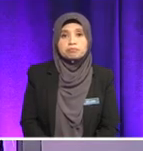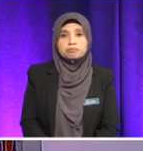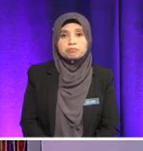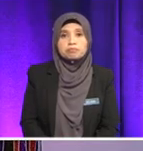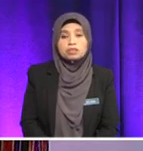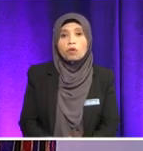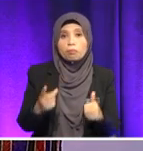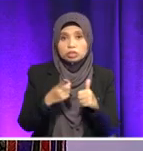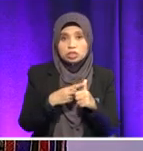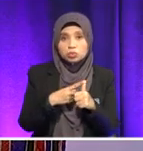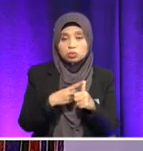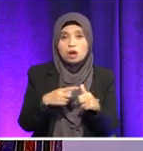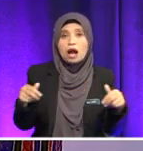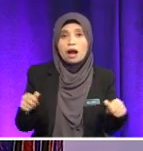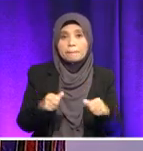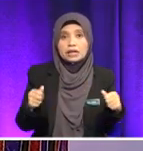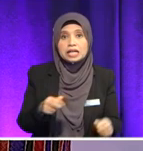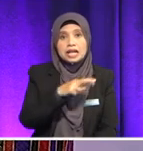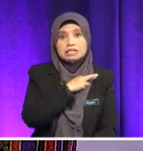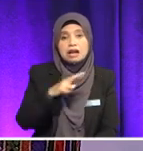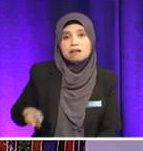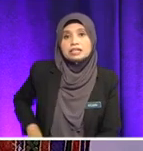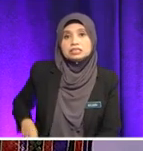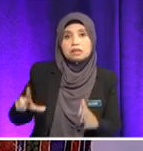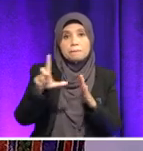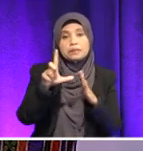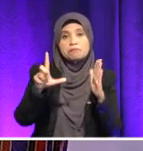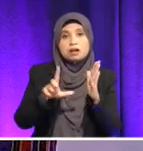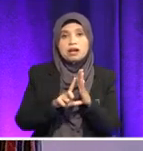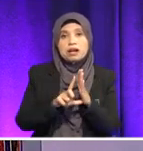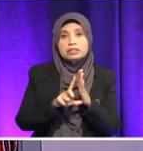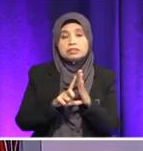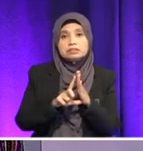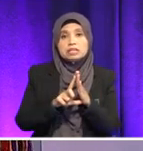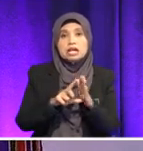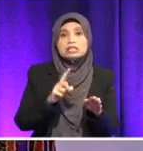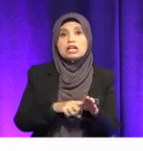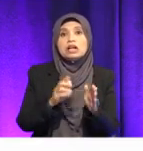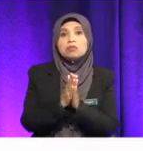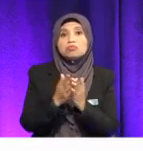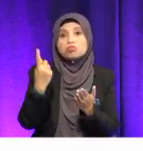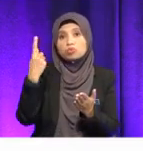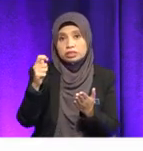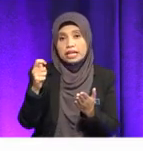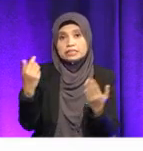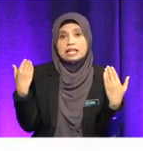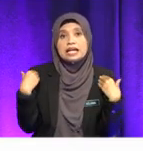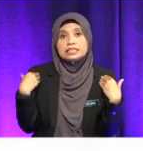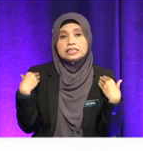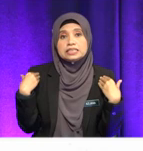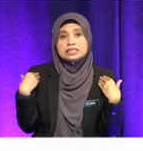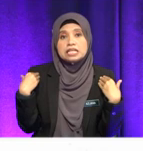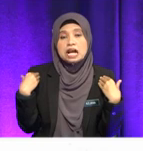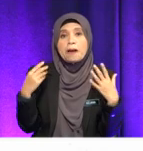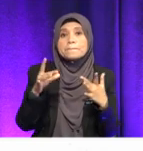tengok yang pertama pengamalan Raja berpelembagaan Nah kalau tengok dalam buku Teks itu adalah